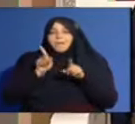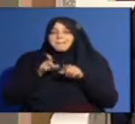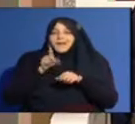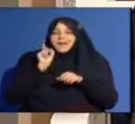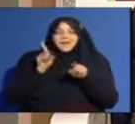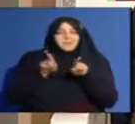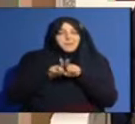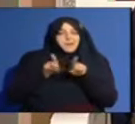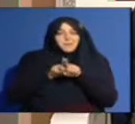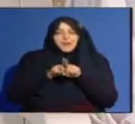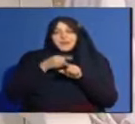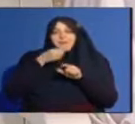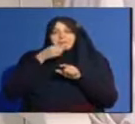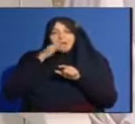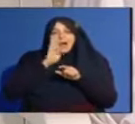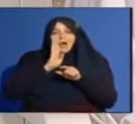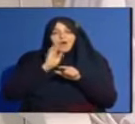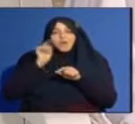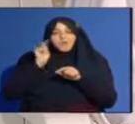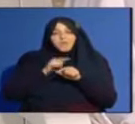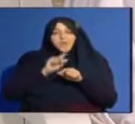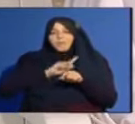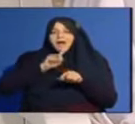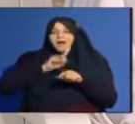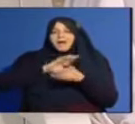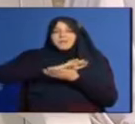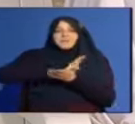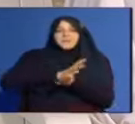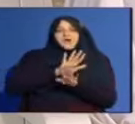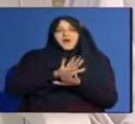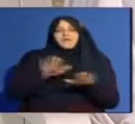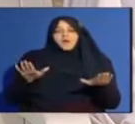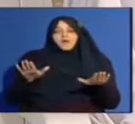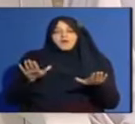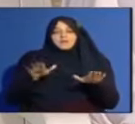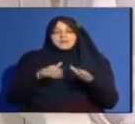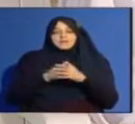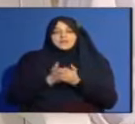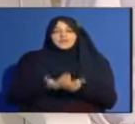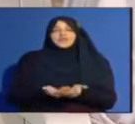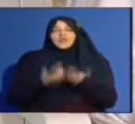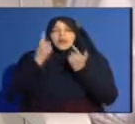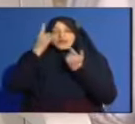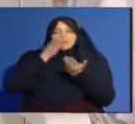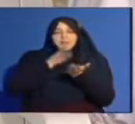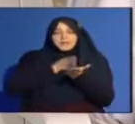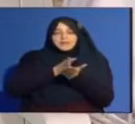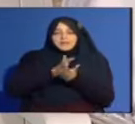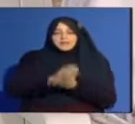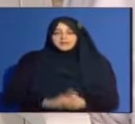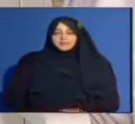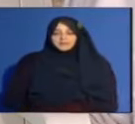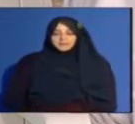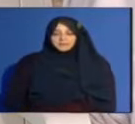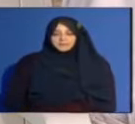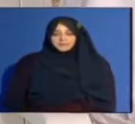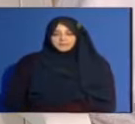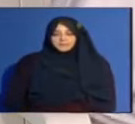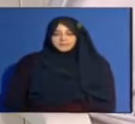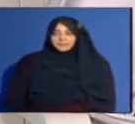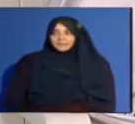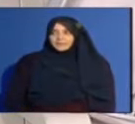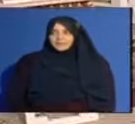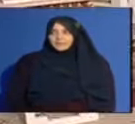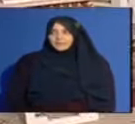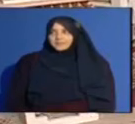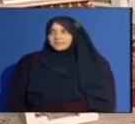أيضا ربي وصل الوالدين باش ما يظلموش أولادهم. نعم. إن شاء الله ربي يهدينا جميعا يا أم أحمد.